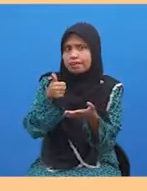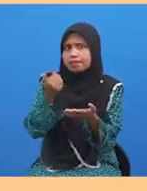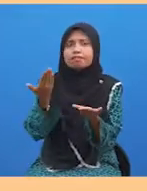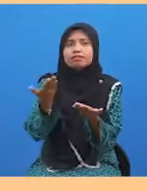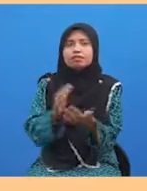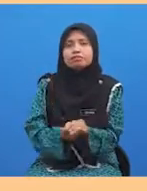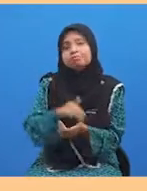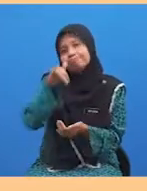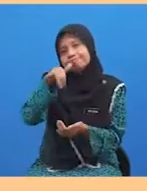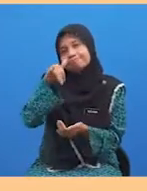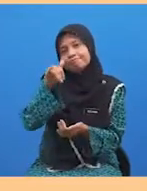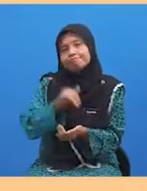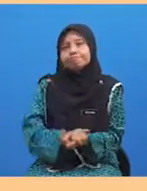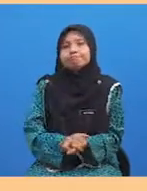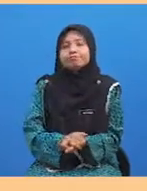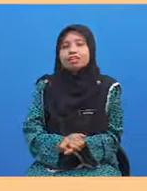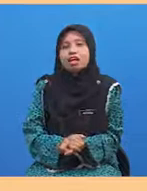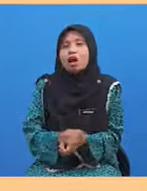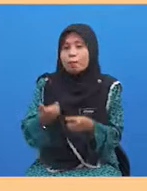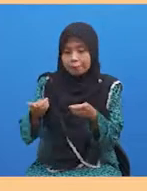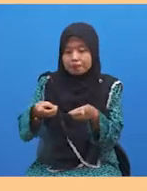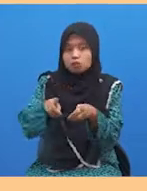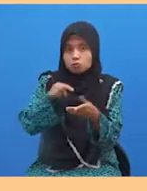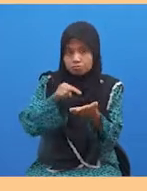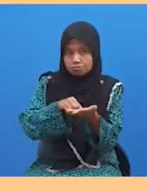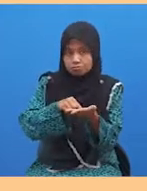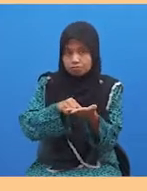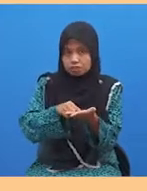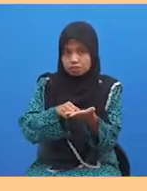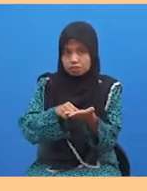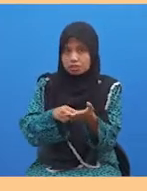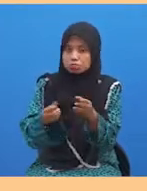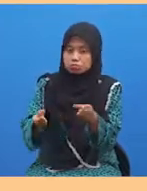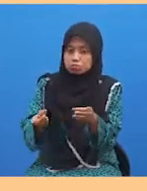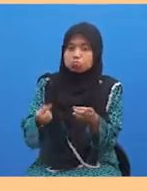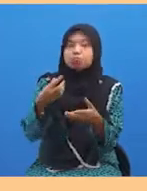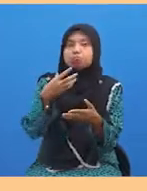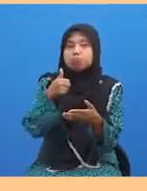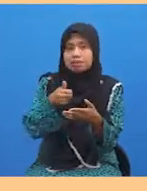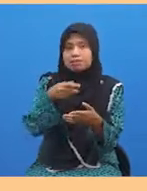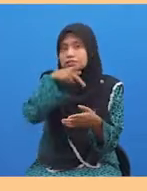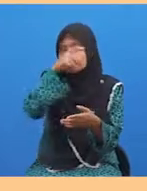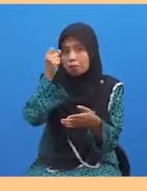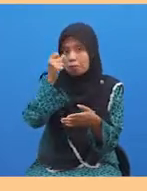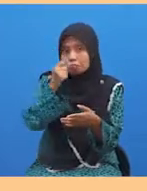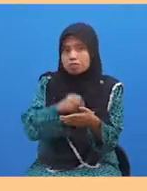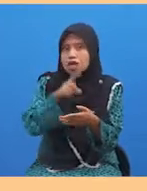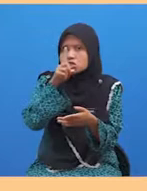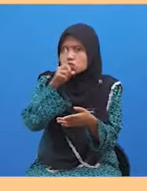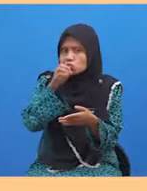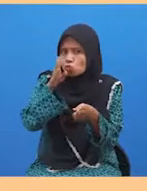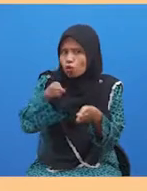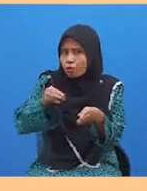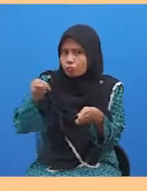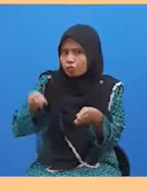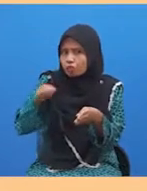menarik? Ya, peristiwa ini dianggap menarik kerana